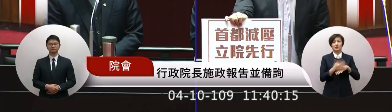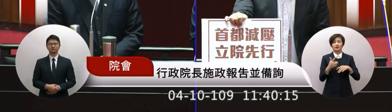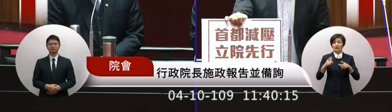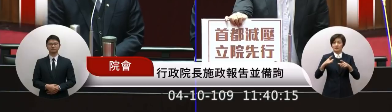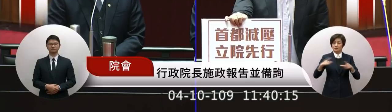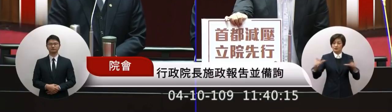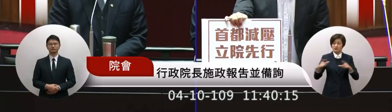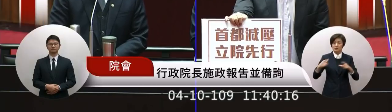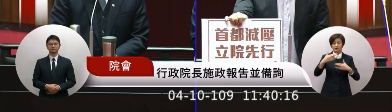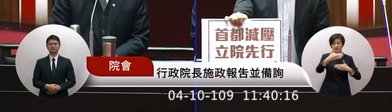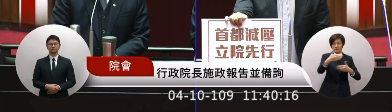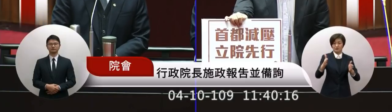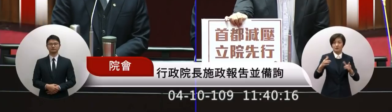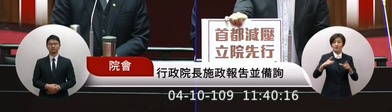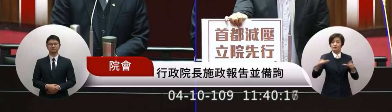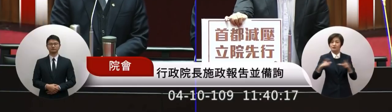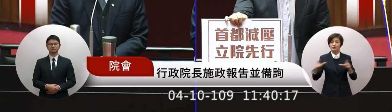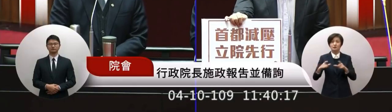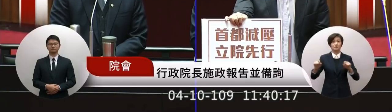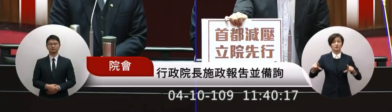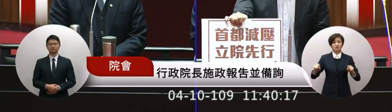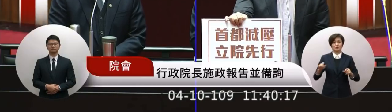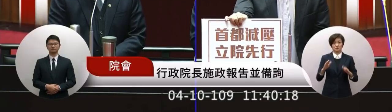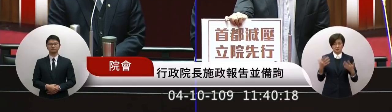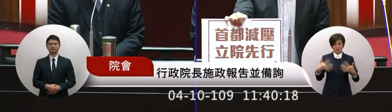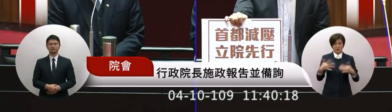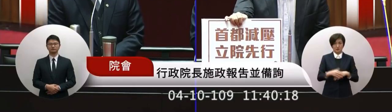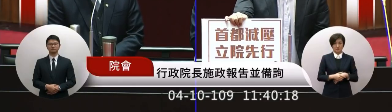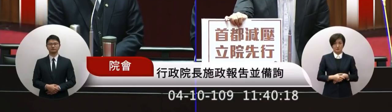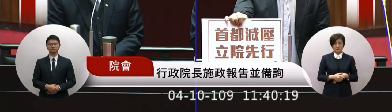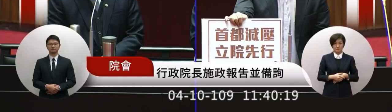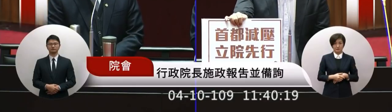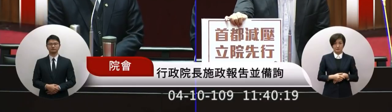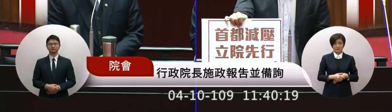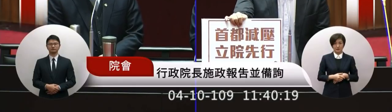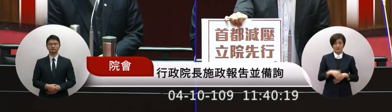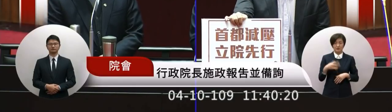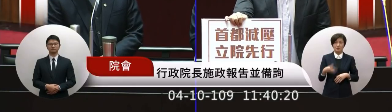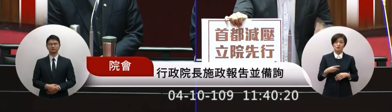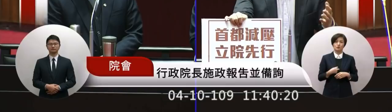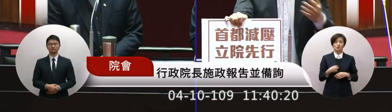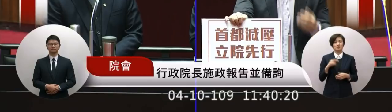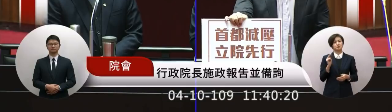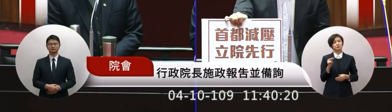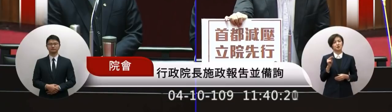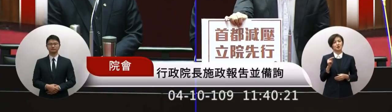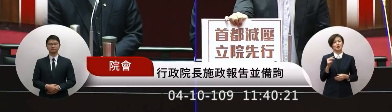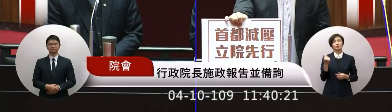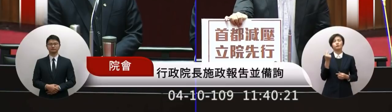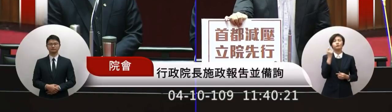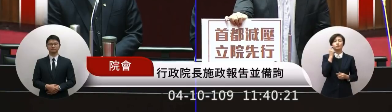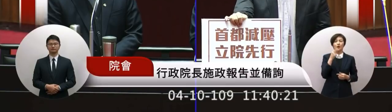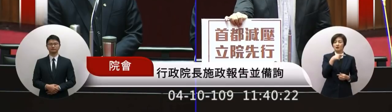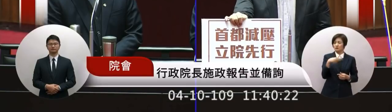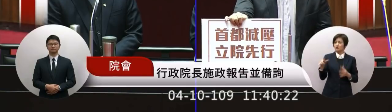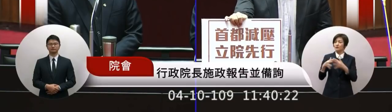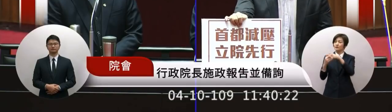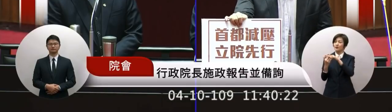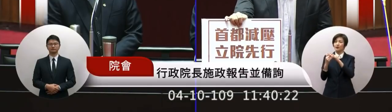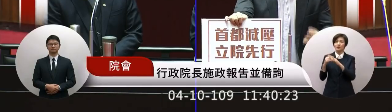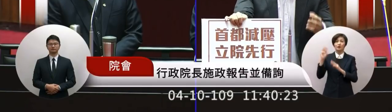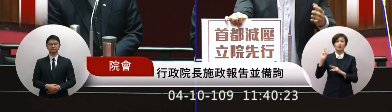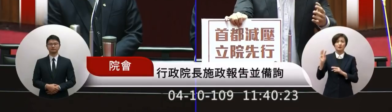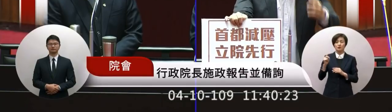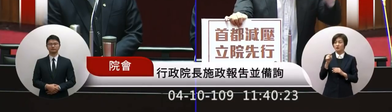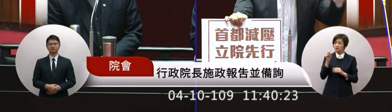分，甚至讲一句这个观光的立场来看，如果咱去美国，吼、哦，华盛顿、华